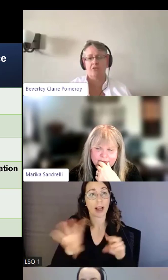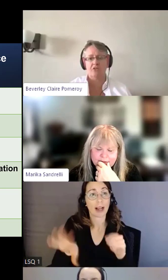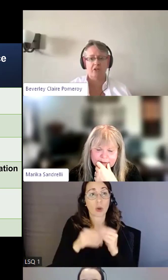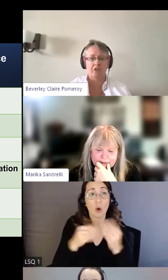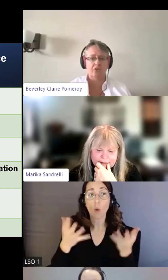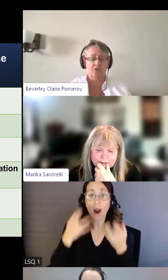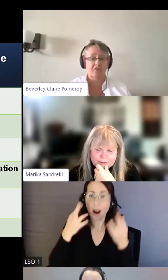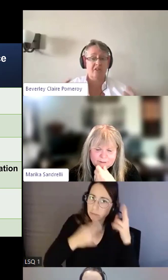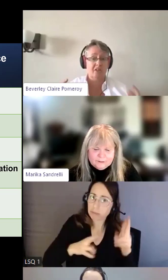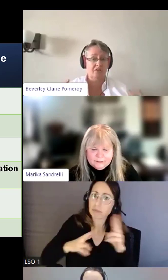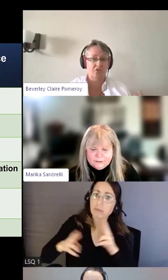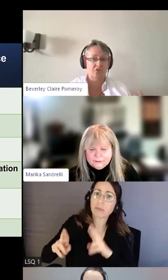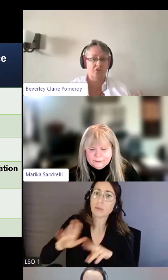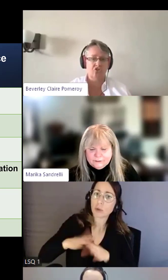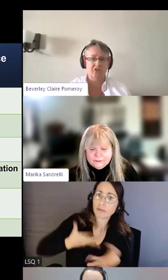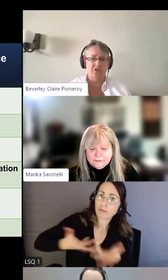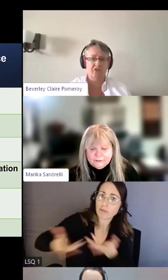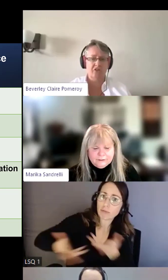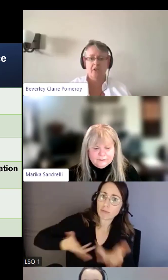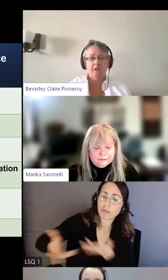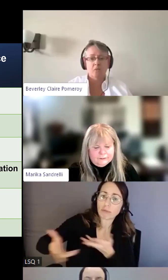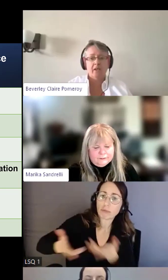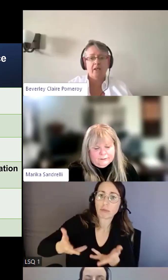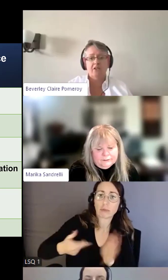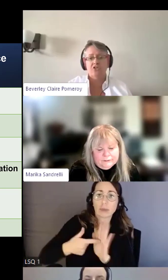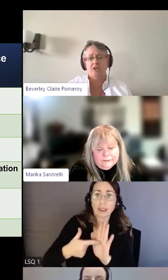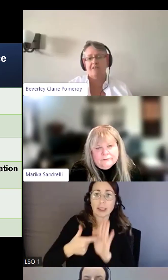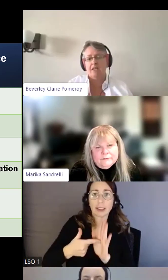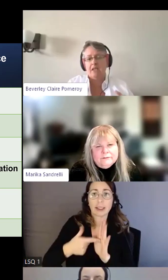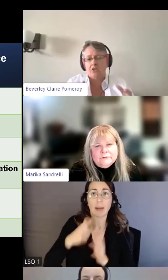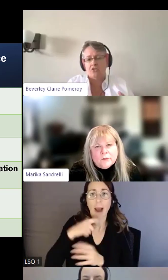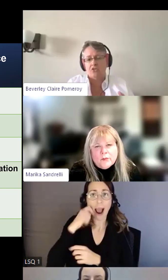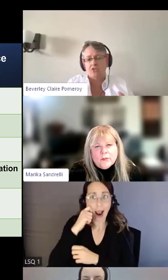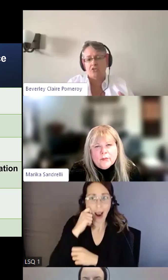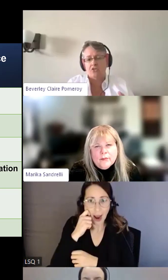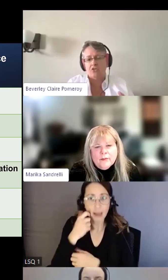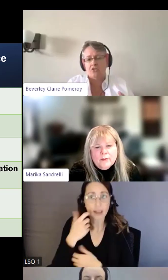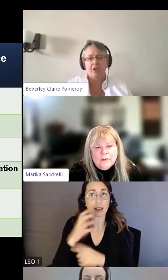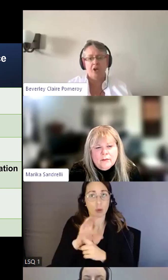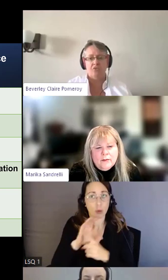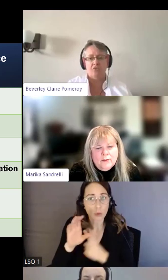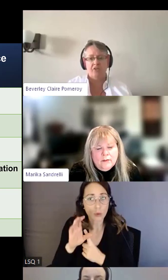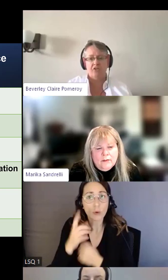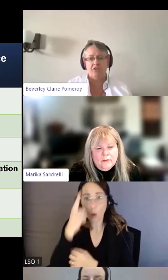race, la culture, les croyances, l'histoire. Il y a une intersection au niveau